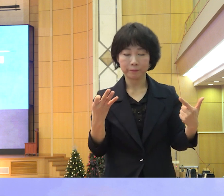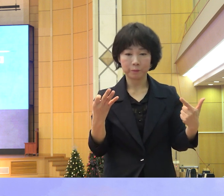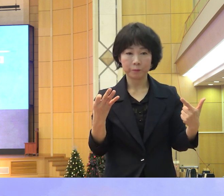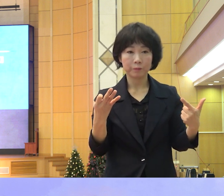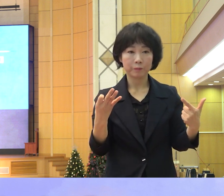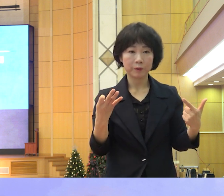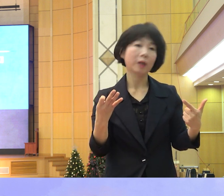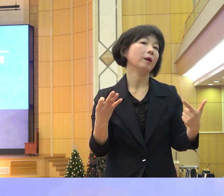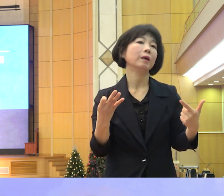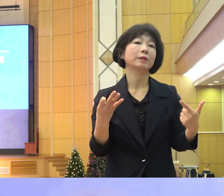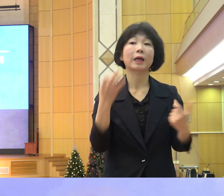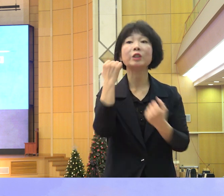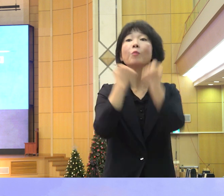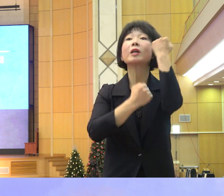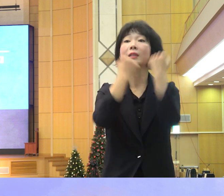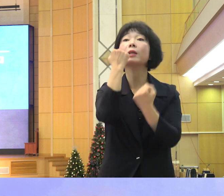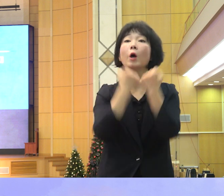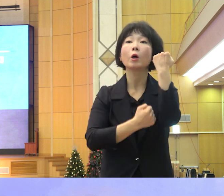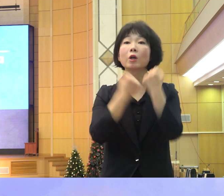171페이지.